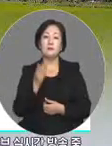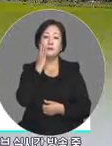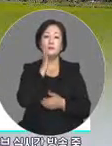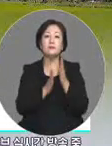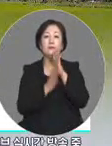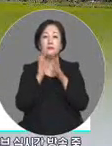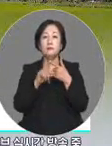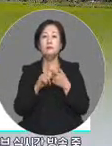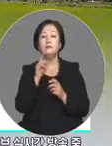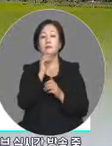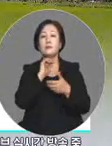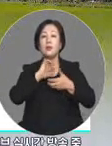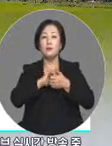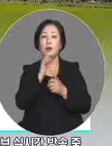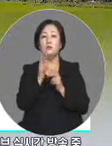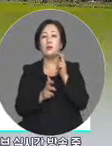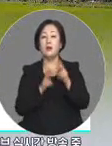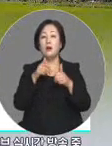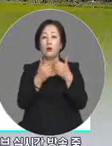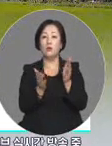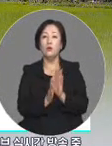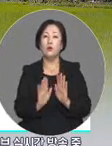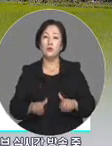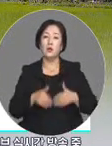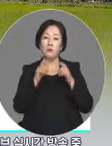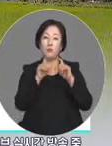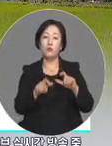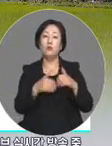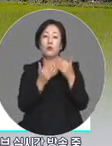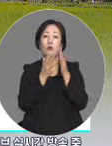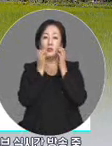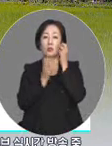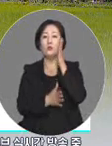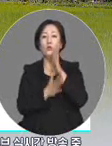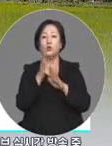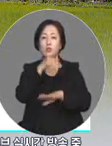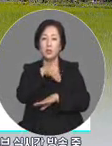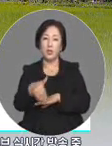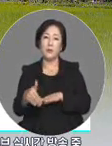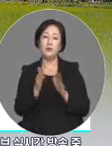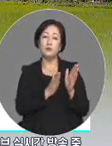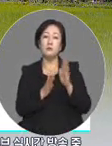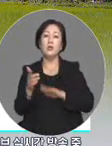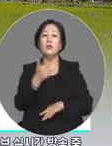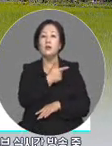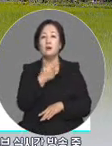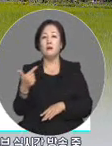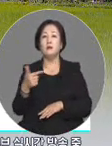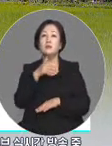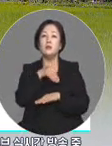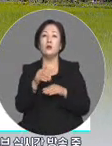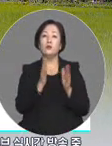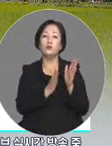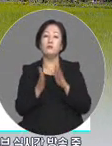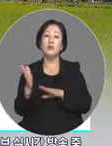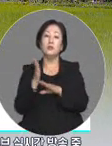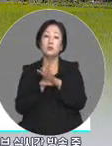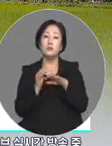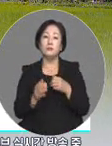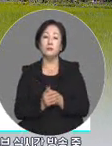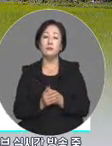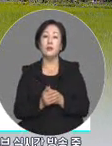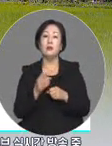울산시가 개발제한구역 해제와 남북권 신도시 건설 등 도시개발을 위한 큰 그림 그리기에 나섰습니다